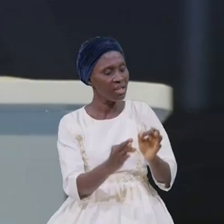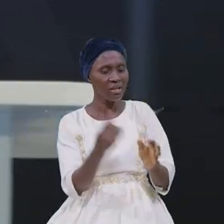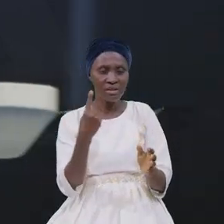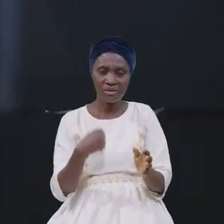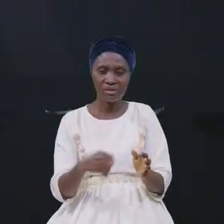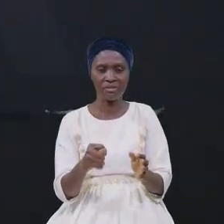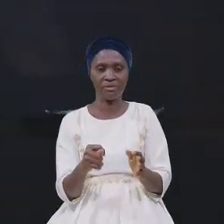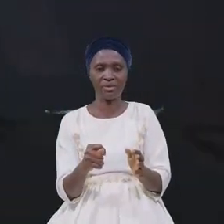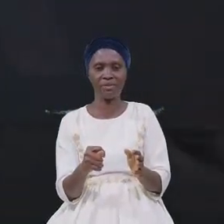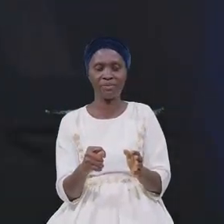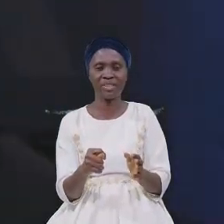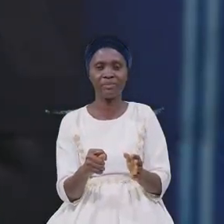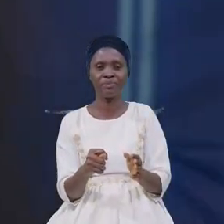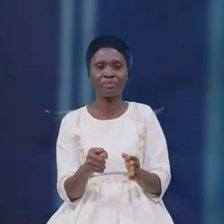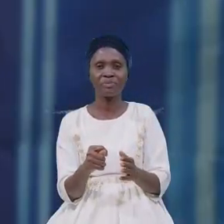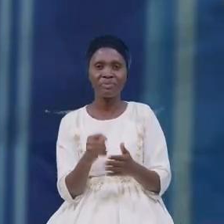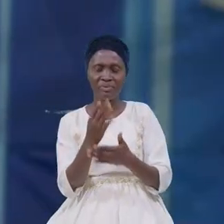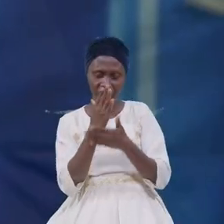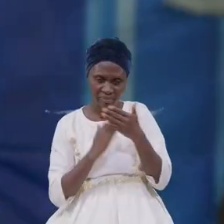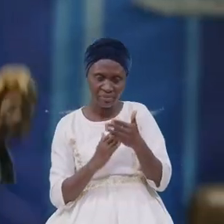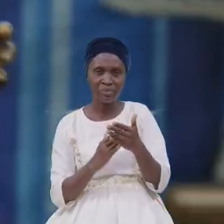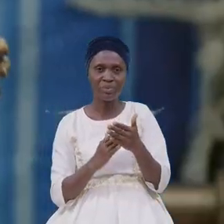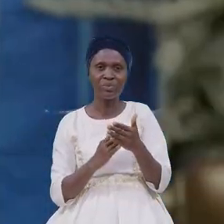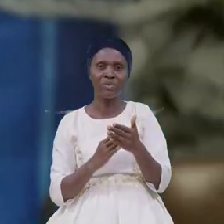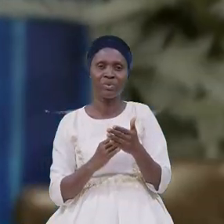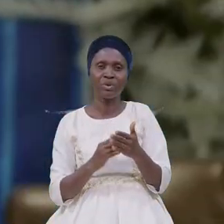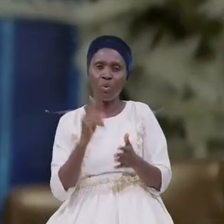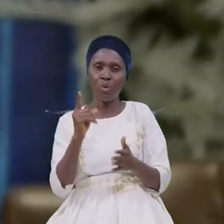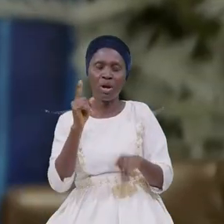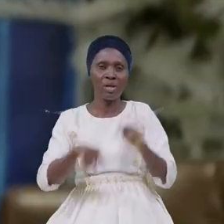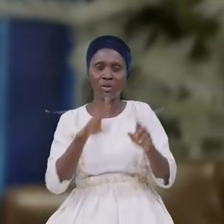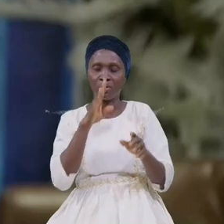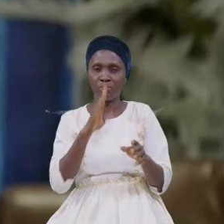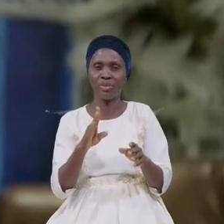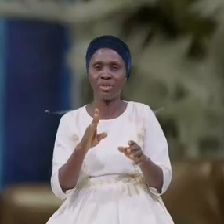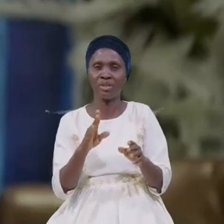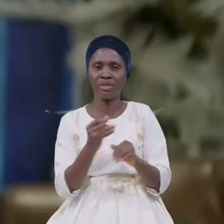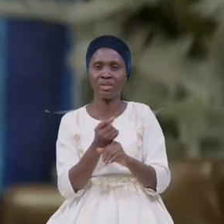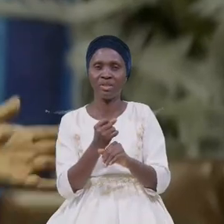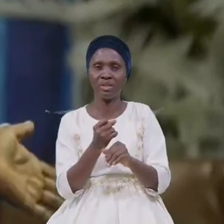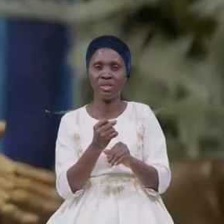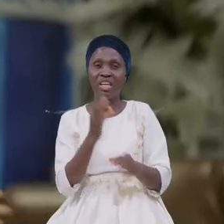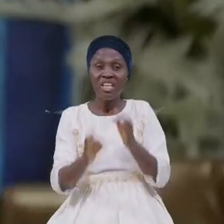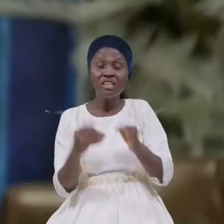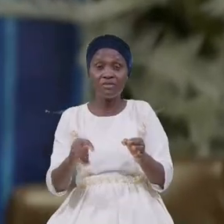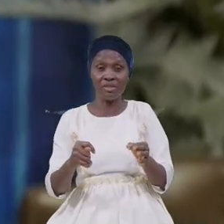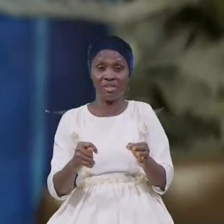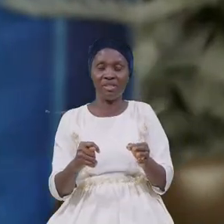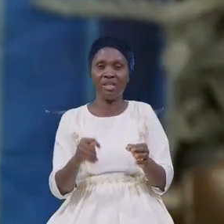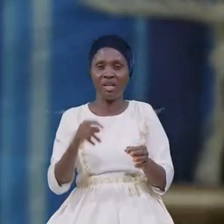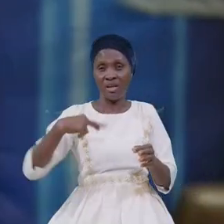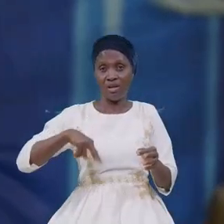si l'intelligent ne peut être sauvé, si le religieux